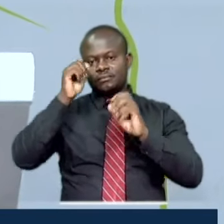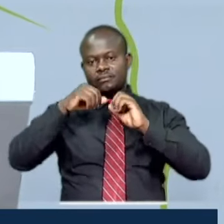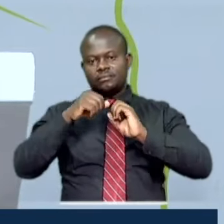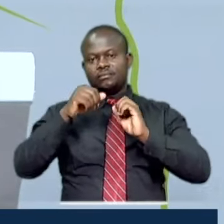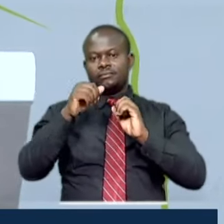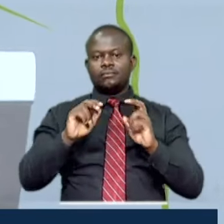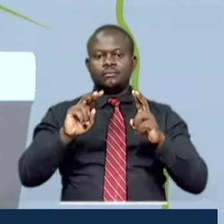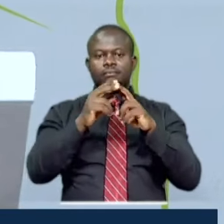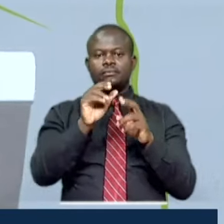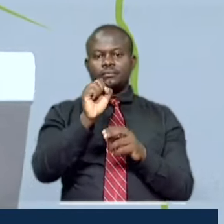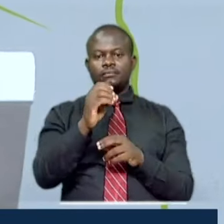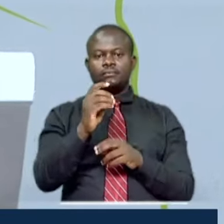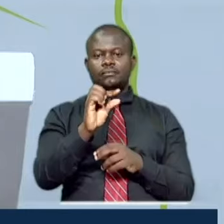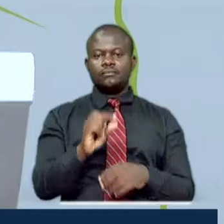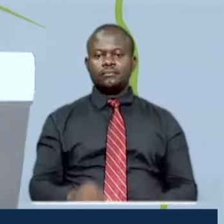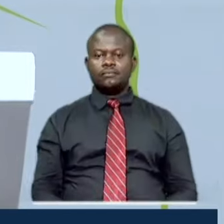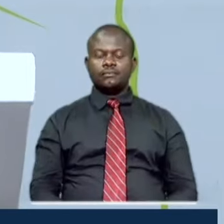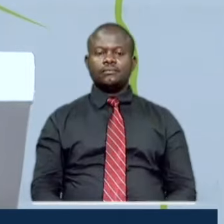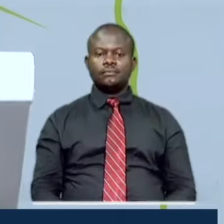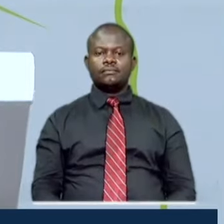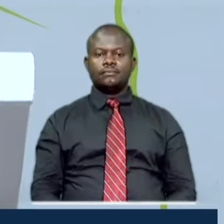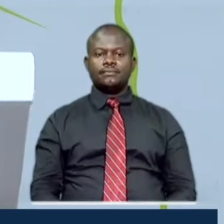rirambye SDGs.